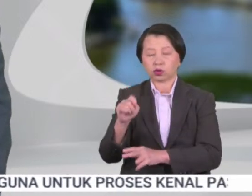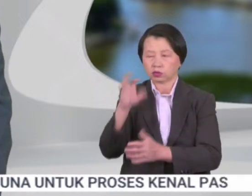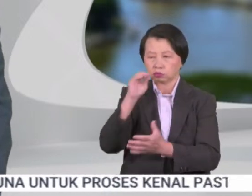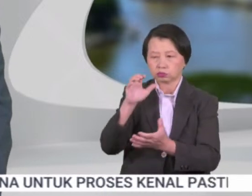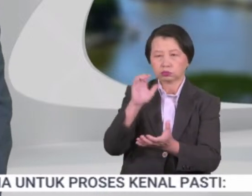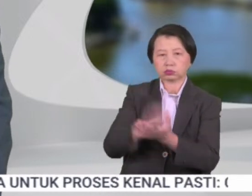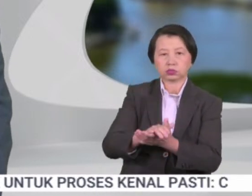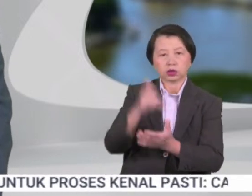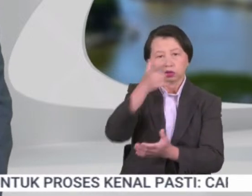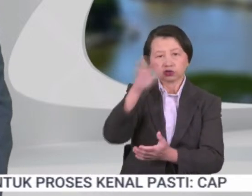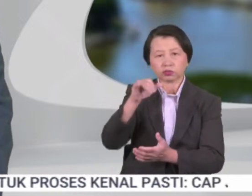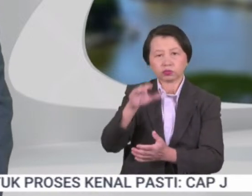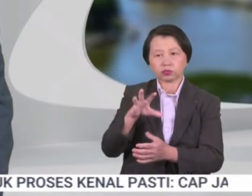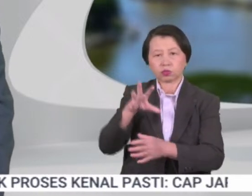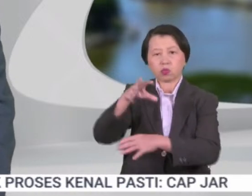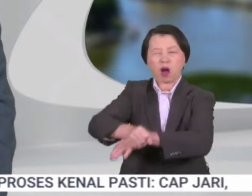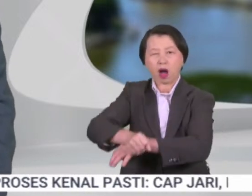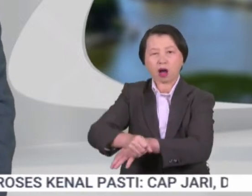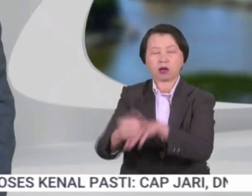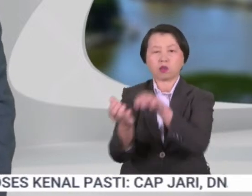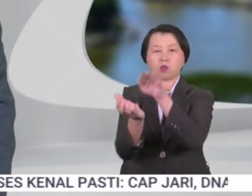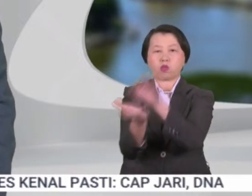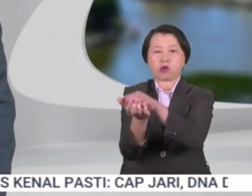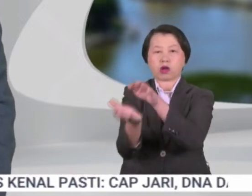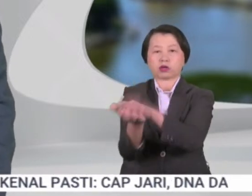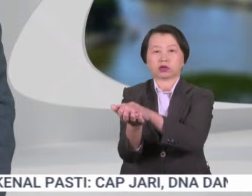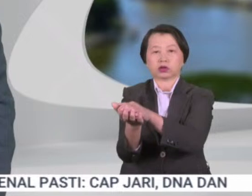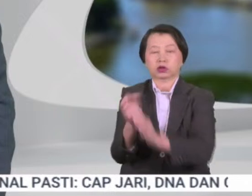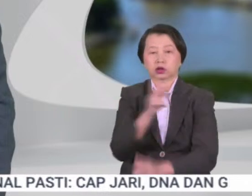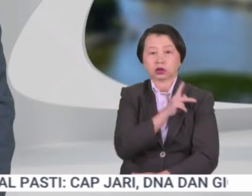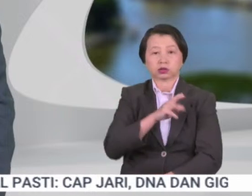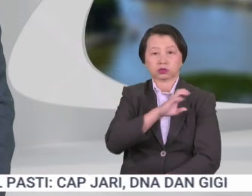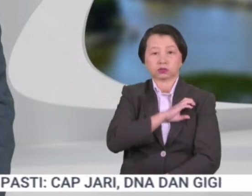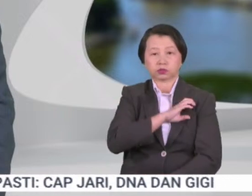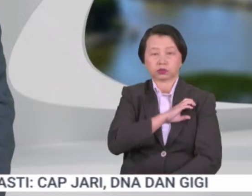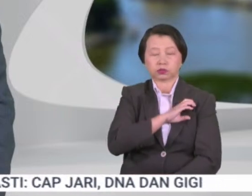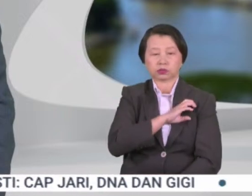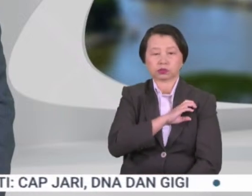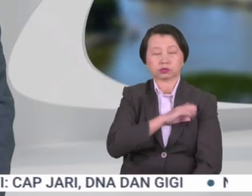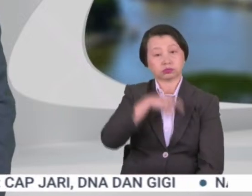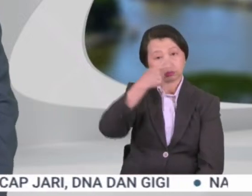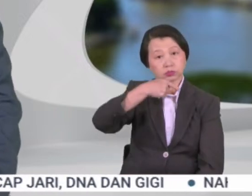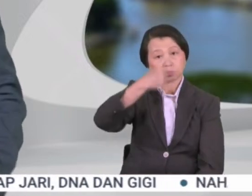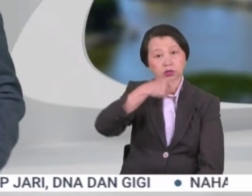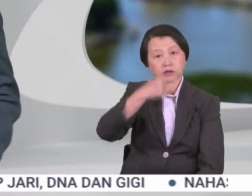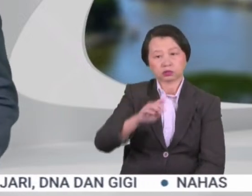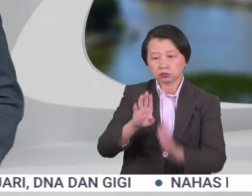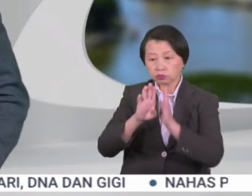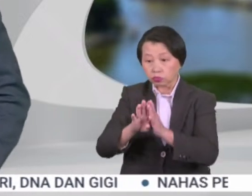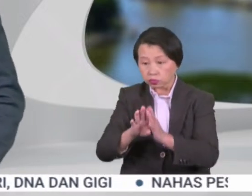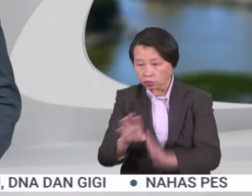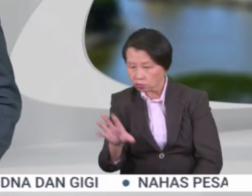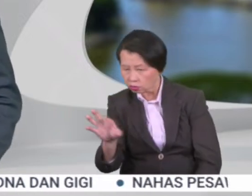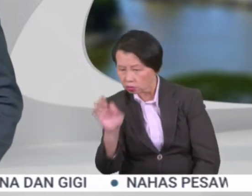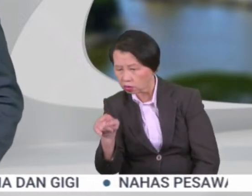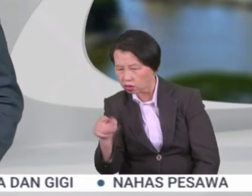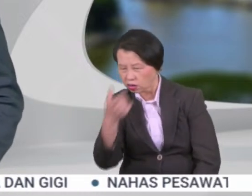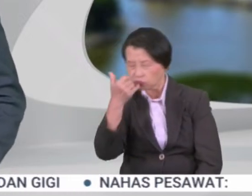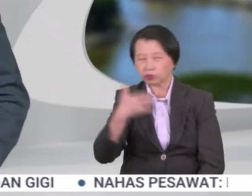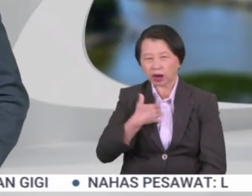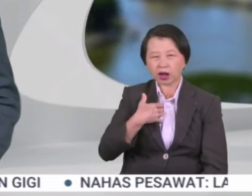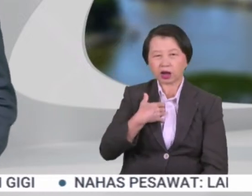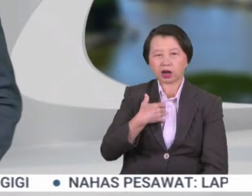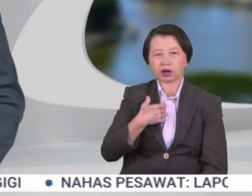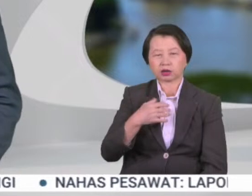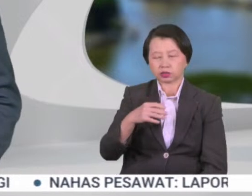dipercayai akibat Serangan buaya ketua polis daerah Limbang superintenden parum niot berkata bukti itu dikesan berdasarkan